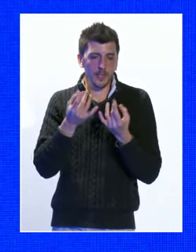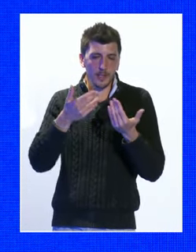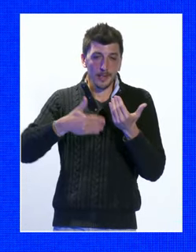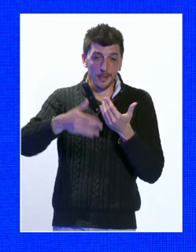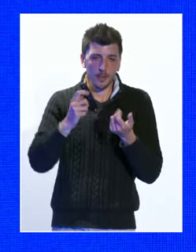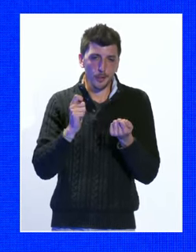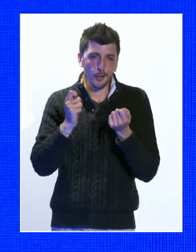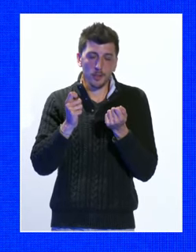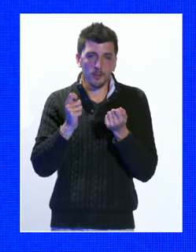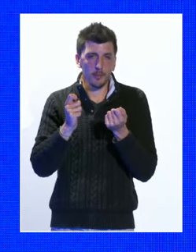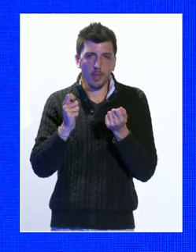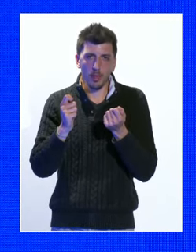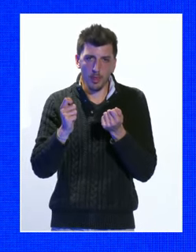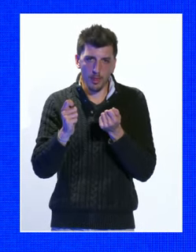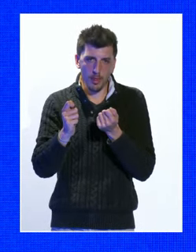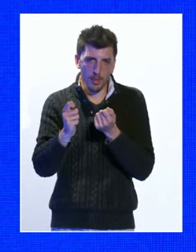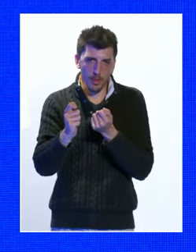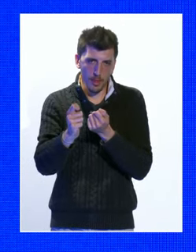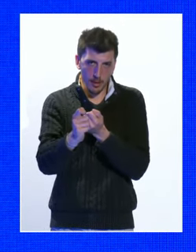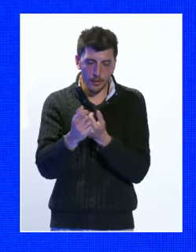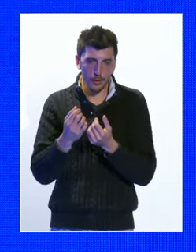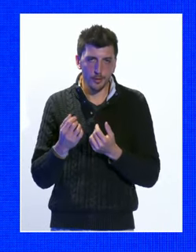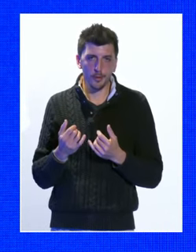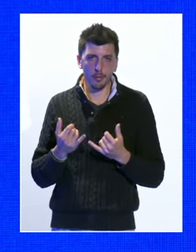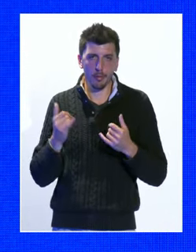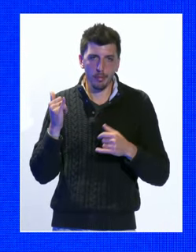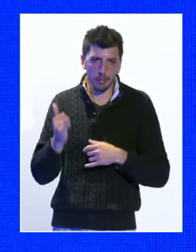pas ? Et donc,